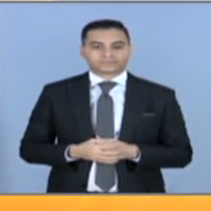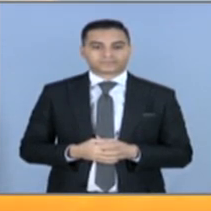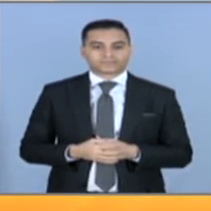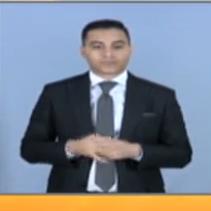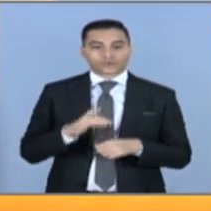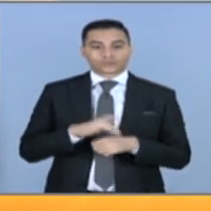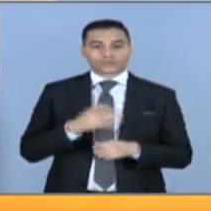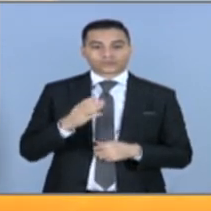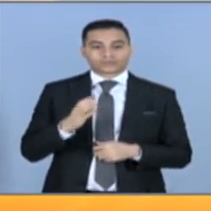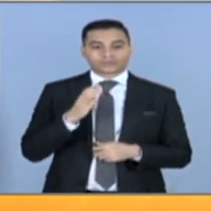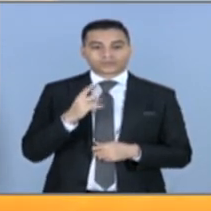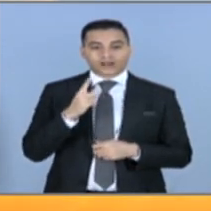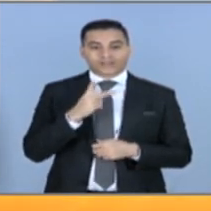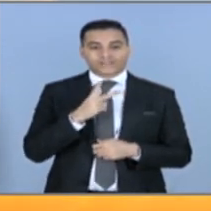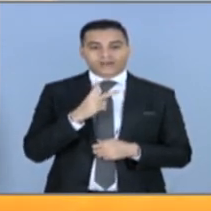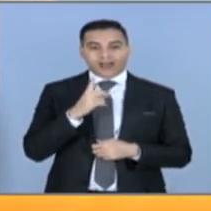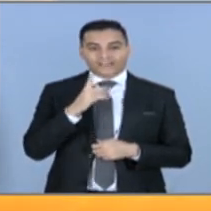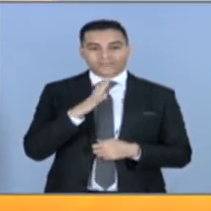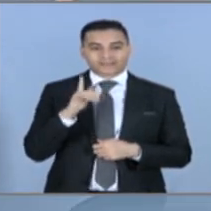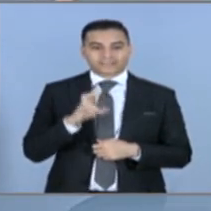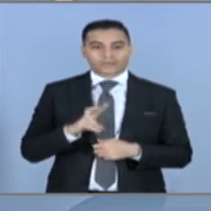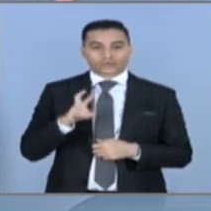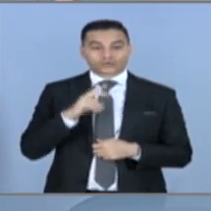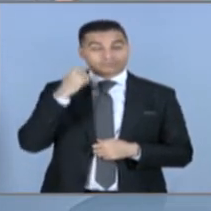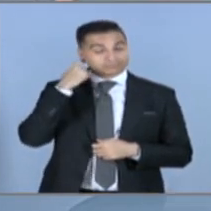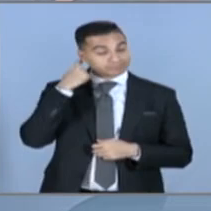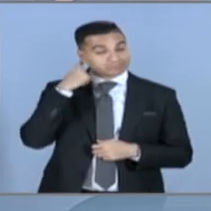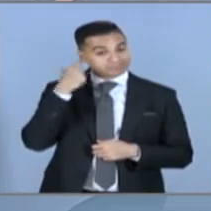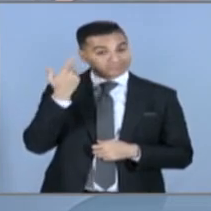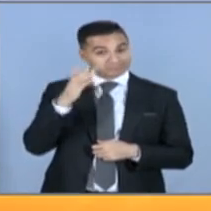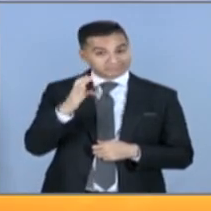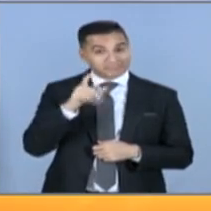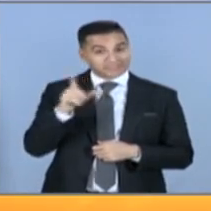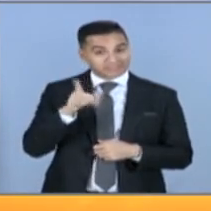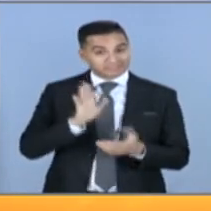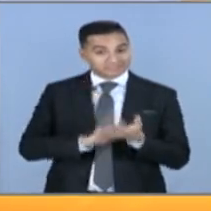دكتورة نسرين، إجابتك؟ 1127. 1127، إجابة صحيحة.